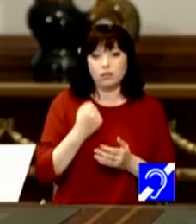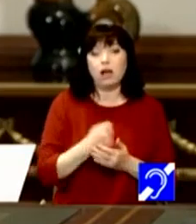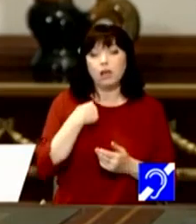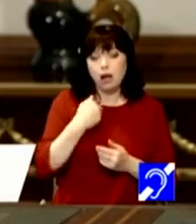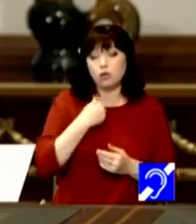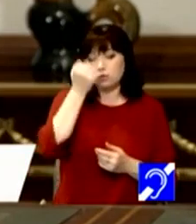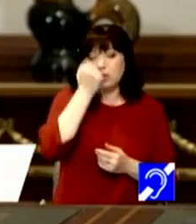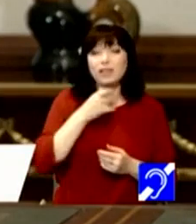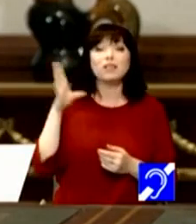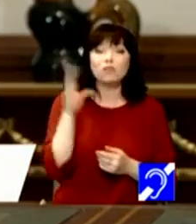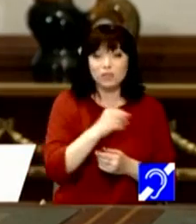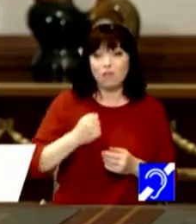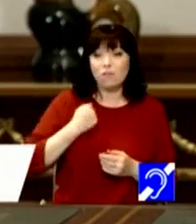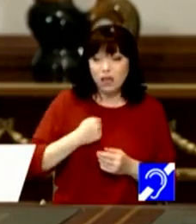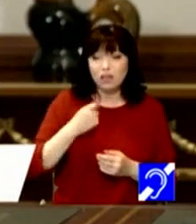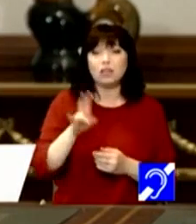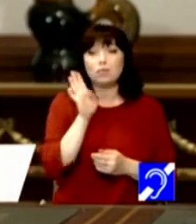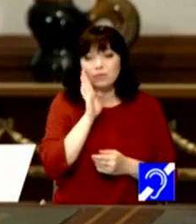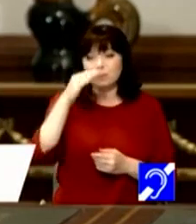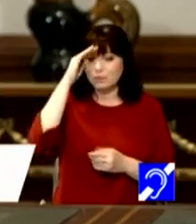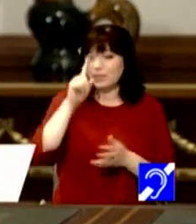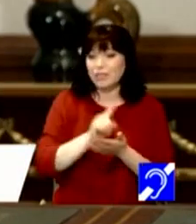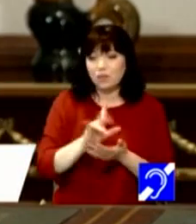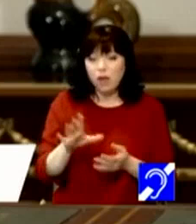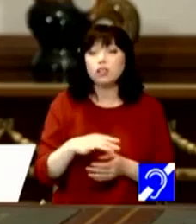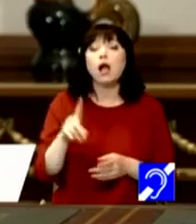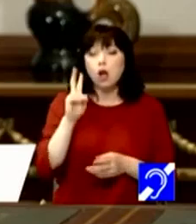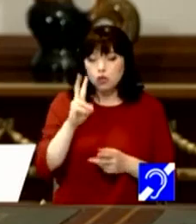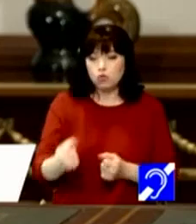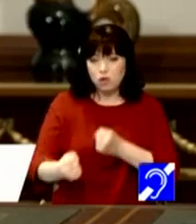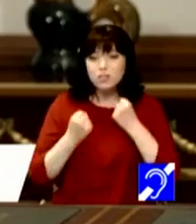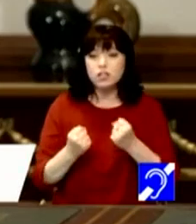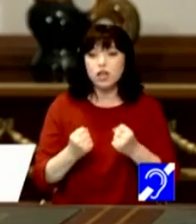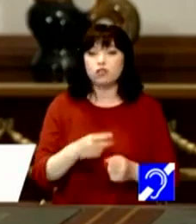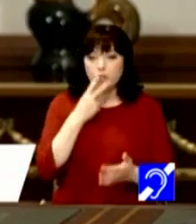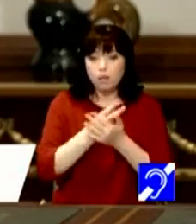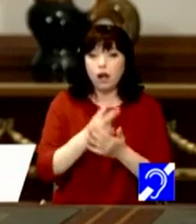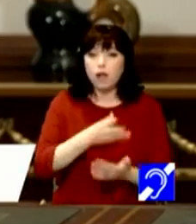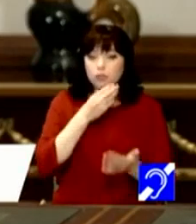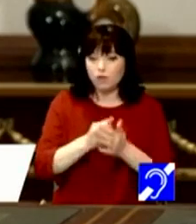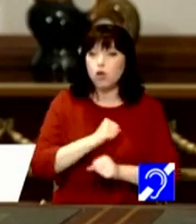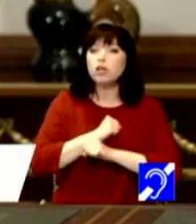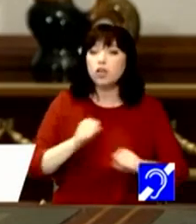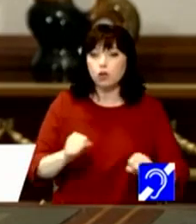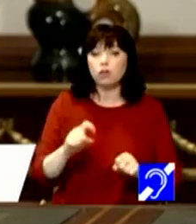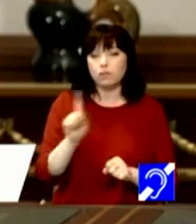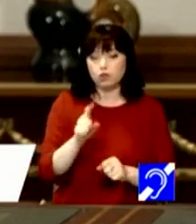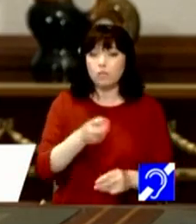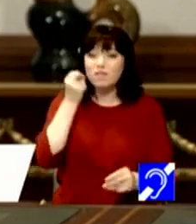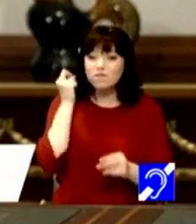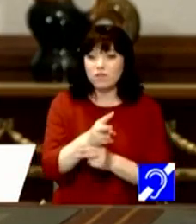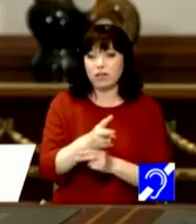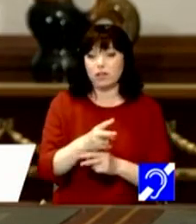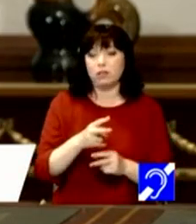нашим захисницям, які тримають оборону і проявляють дійсно надлюдську силу, щоб вигнати армію